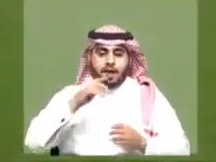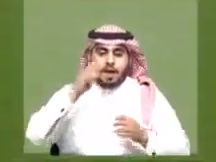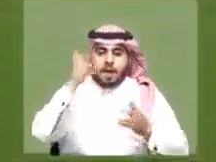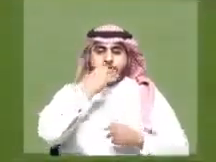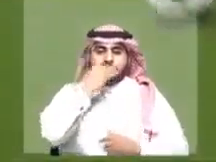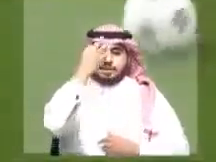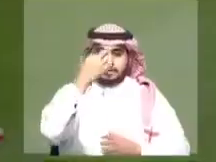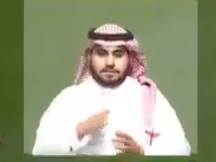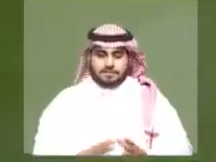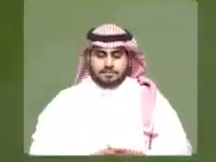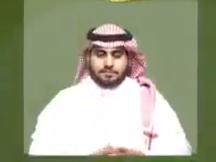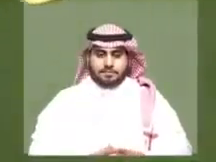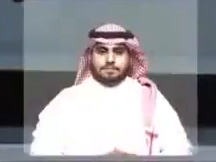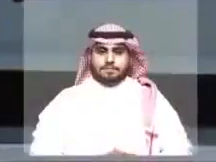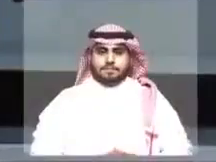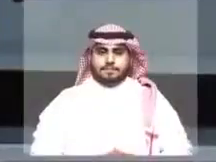التوالي.